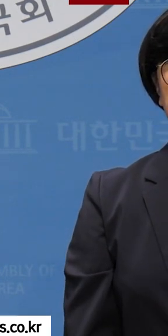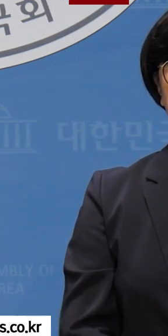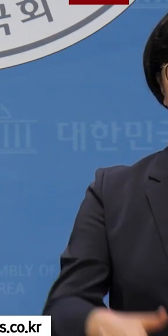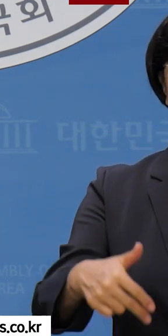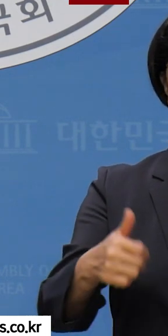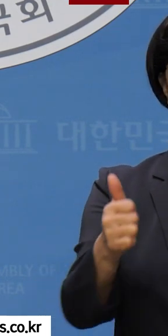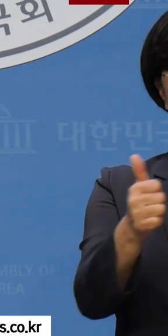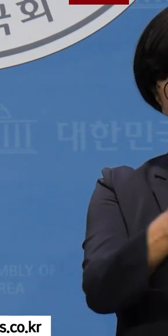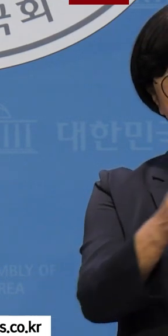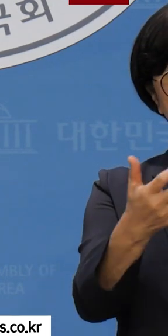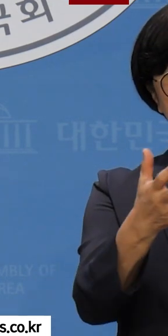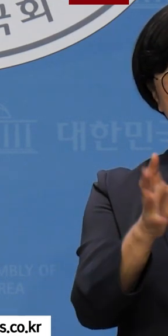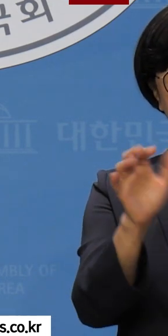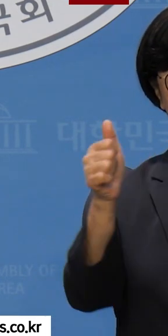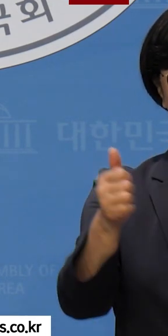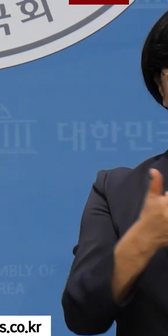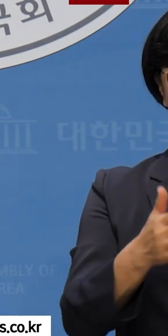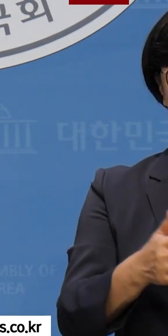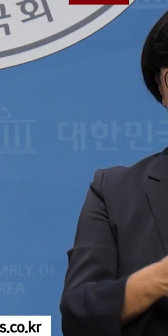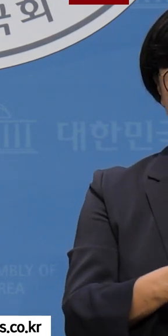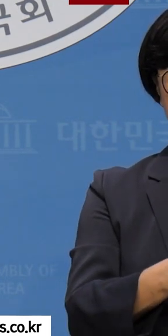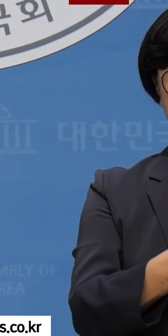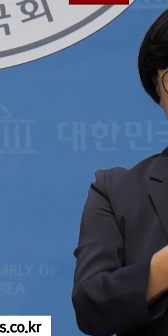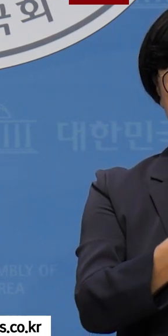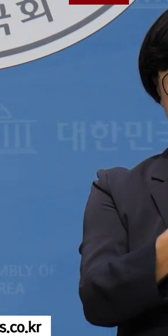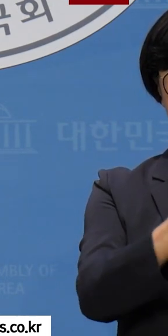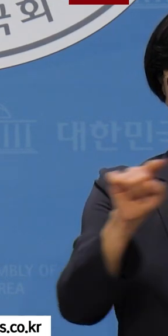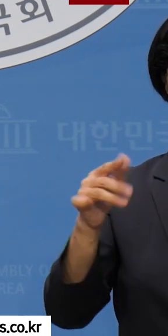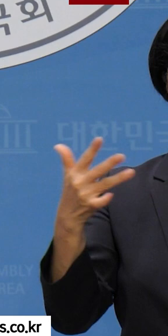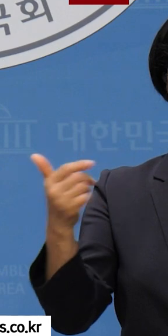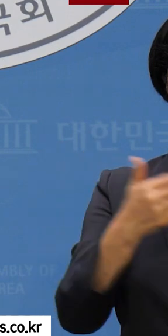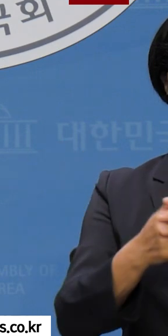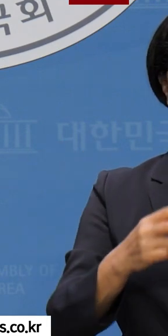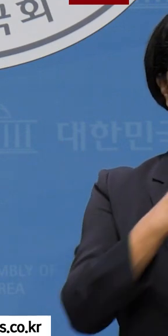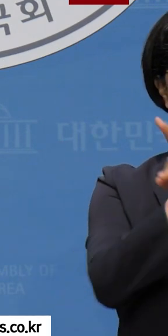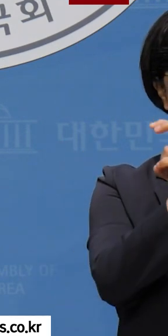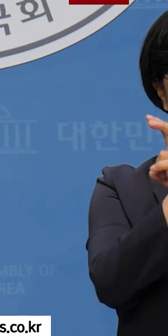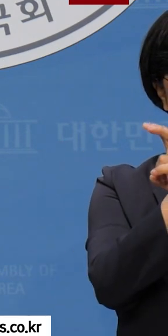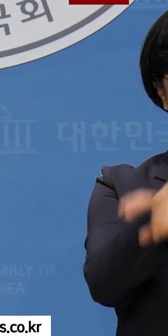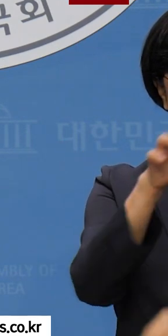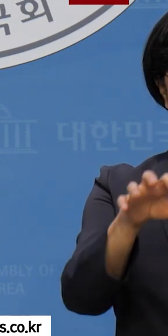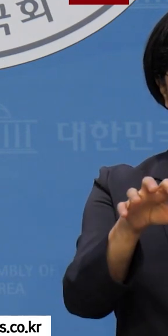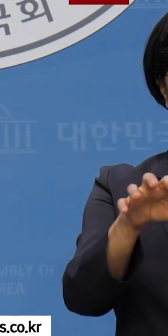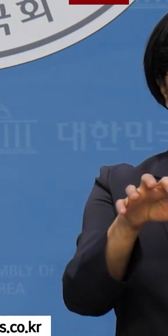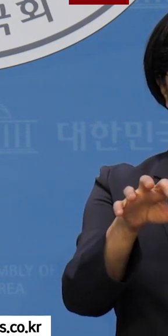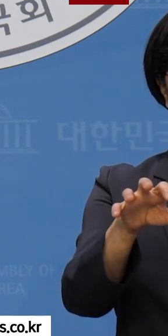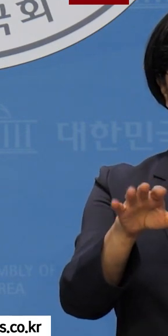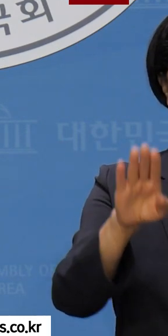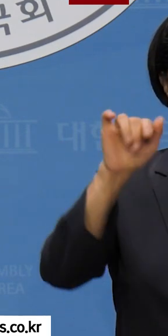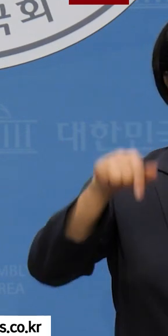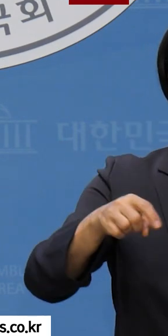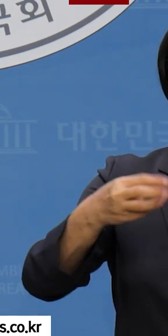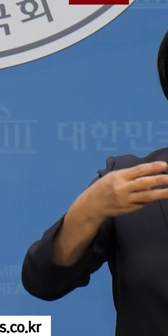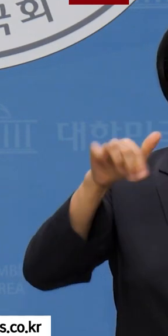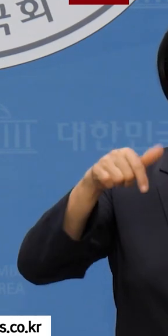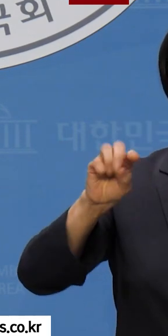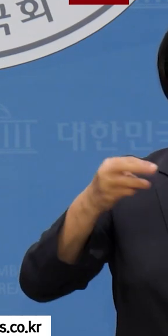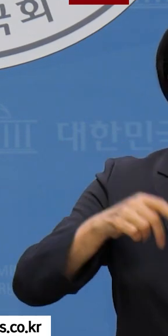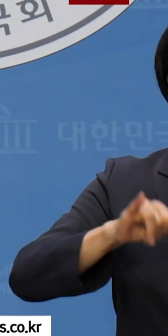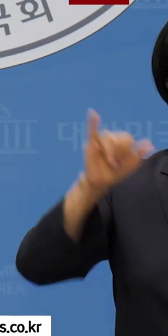국회 부의장은 11월 1일부터 8일까지 오스트리아, 북마케도니아, 불가리아를 공식